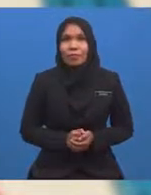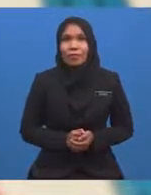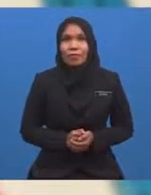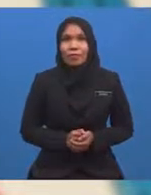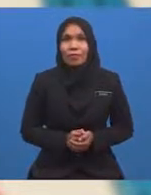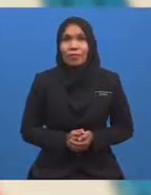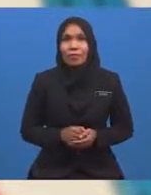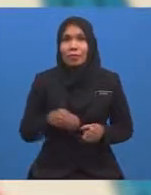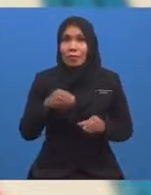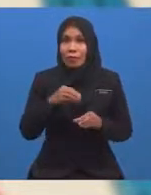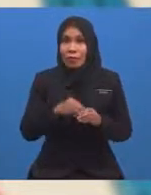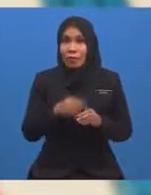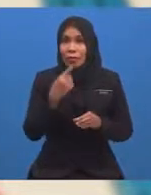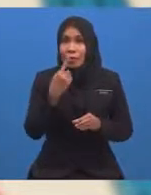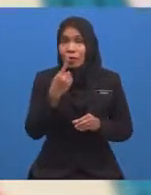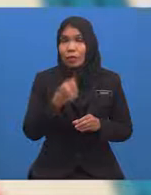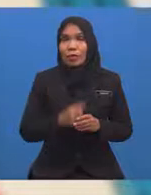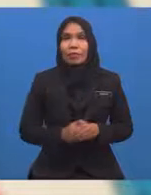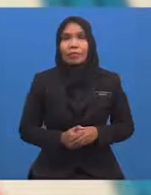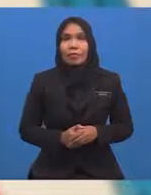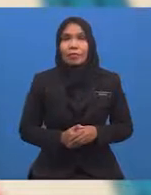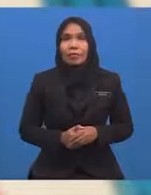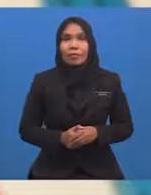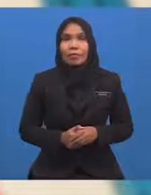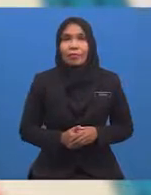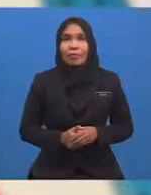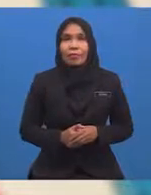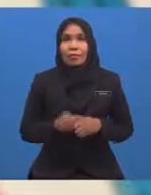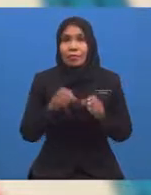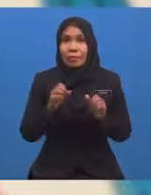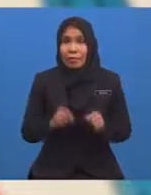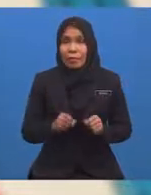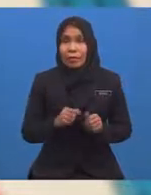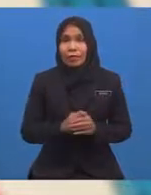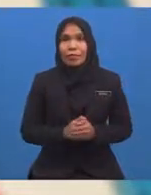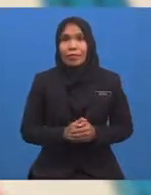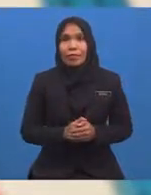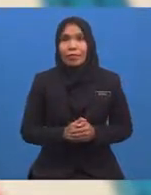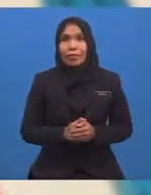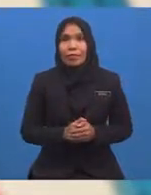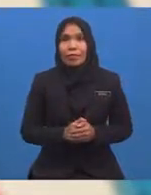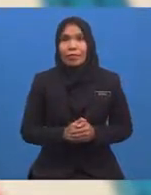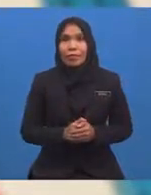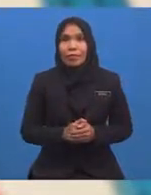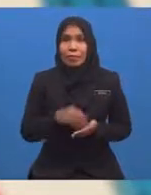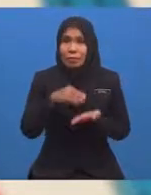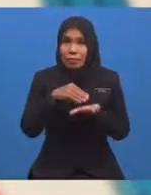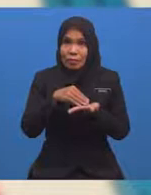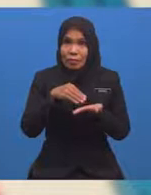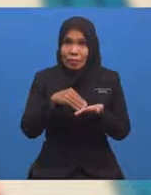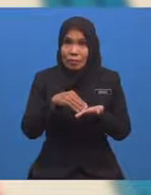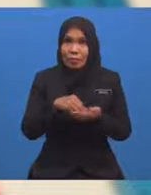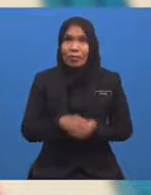di dalam sebutan murid-murid boleh menyatakan nisbat tersebut